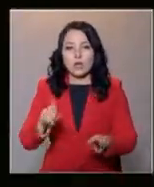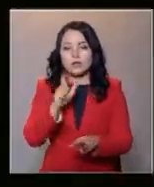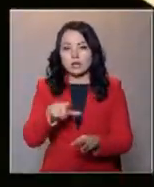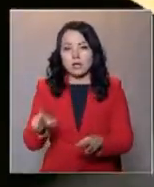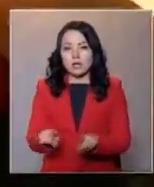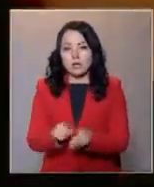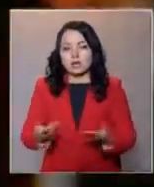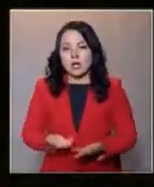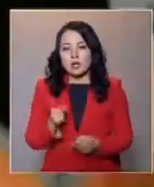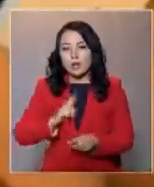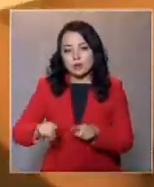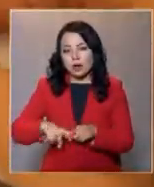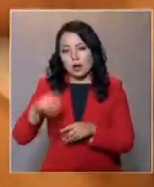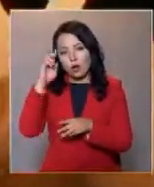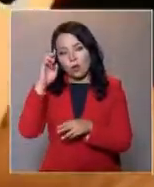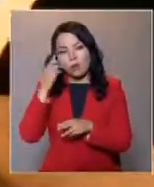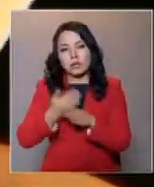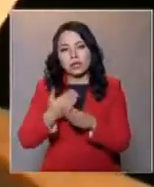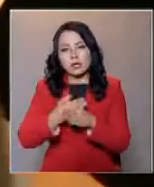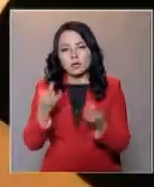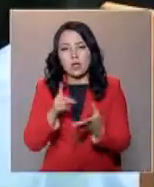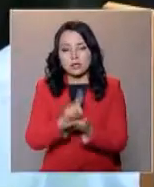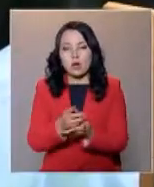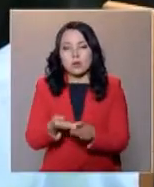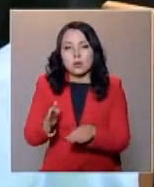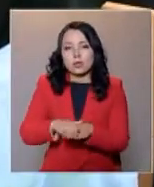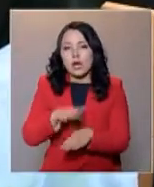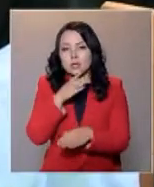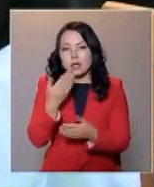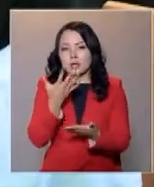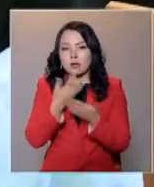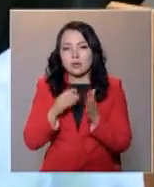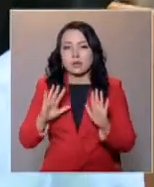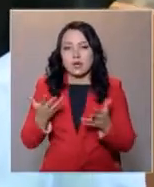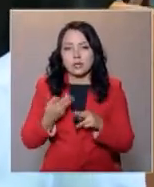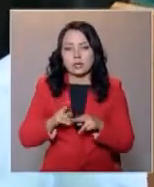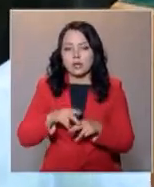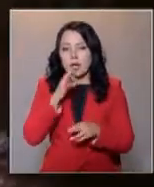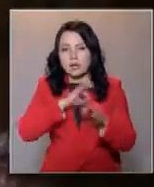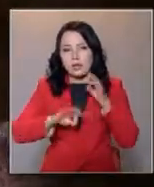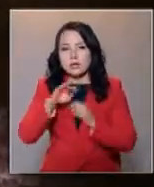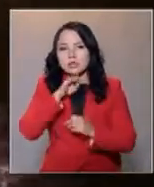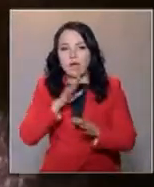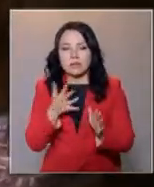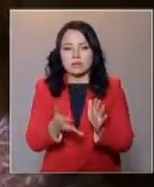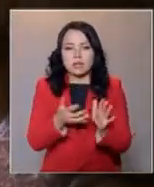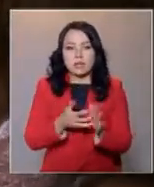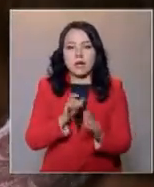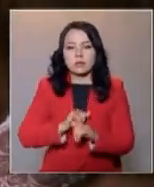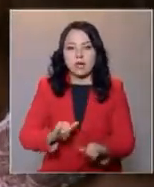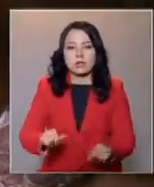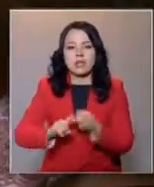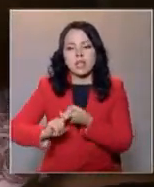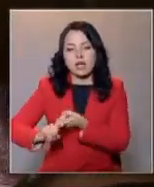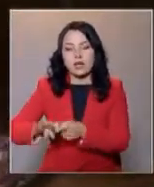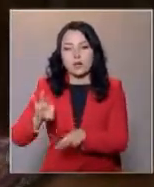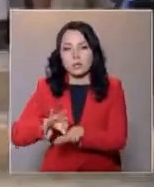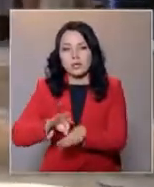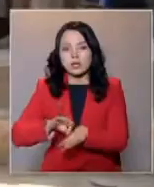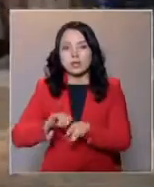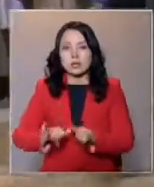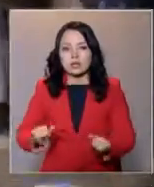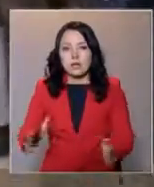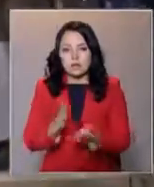необходима срочная гуманитарная помощь. Осложняет ситуацию и тот факт, что не хватает лекарств. В стране быстро распространяются инфекционные